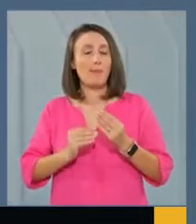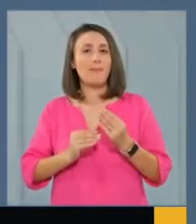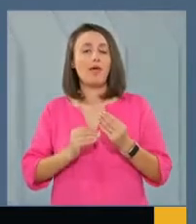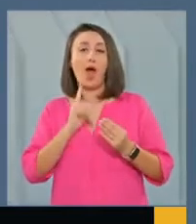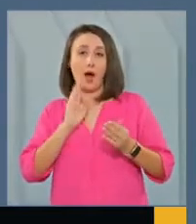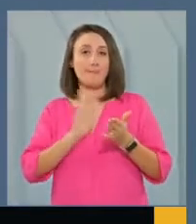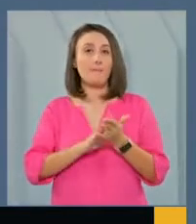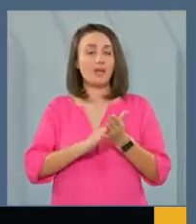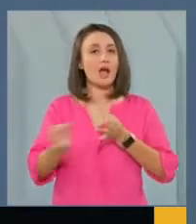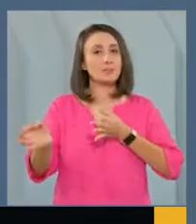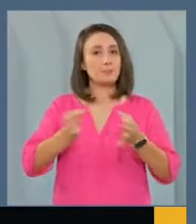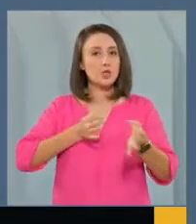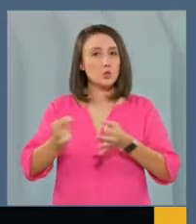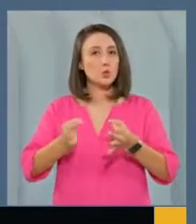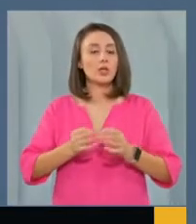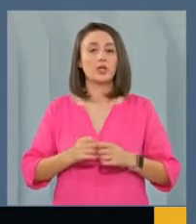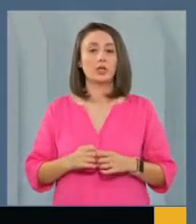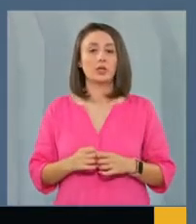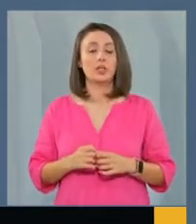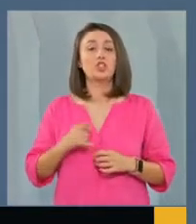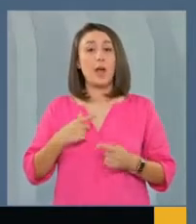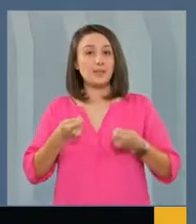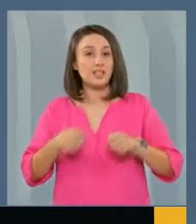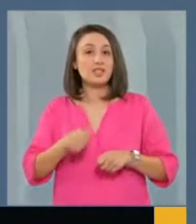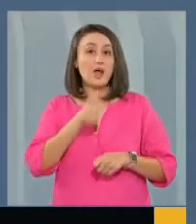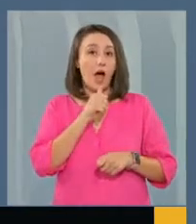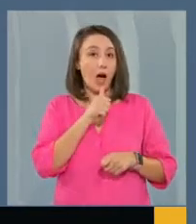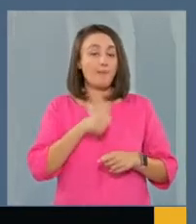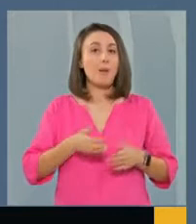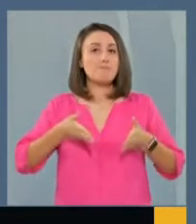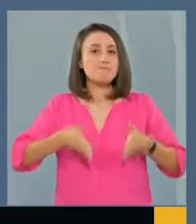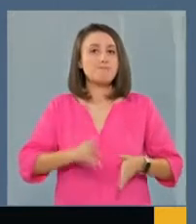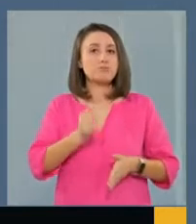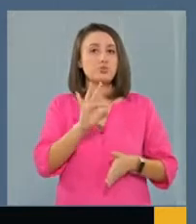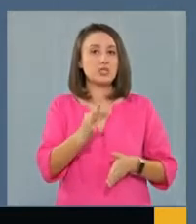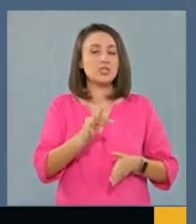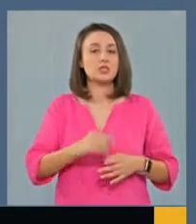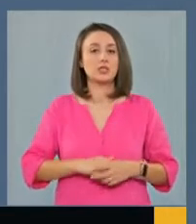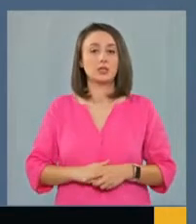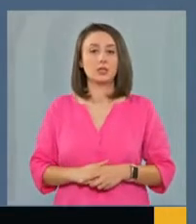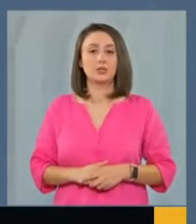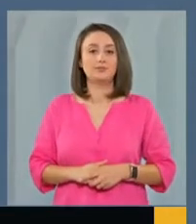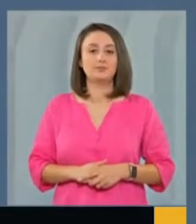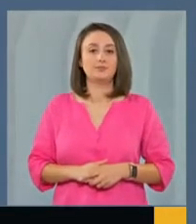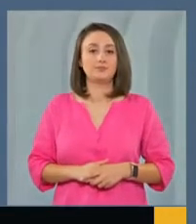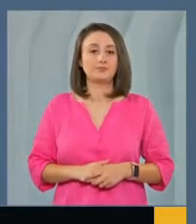măsuri de restricționare se bazează pe puțuri forate, pe sursă de apă care